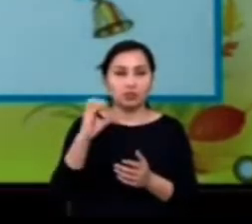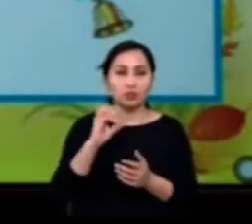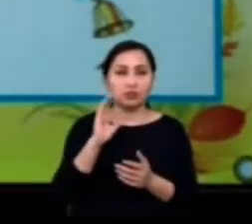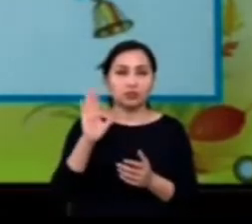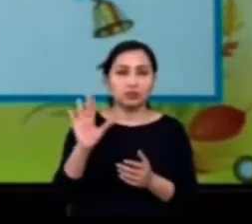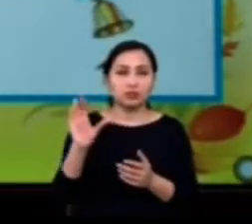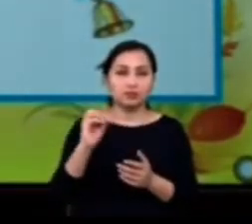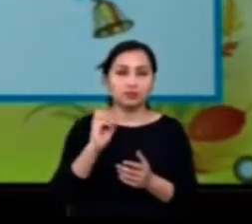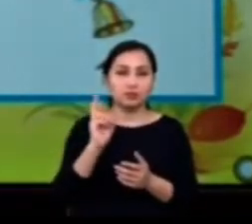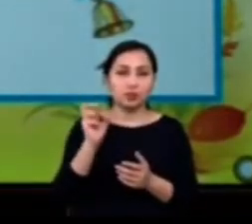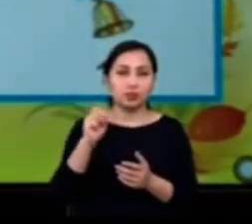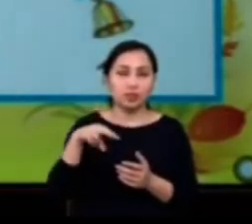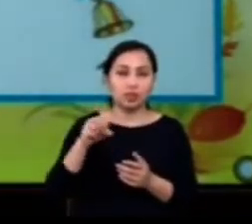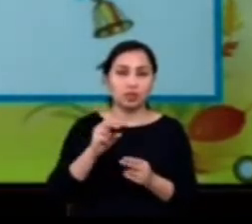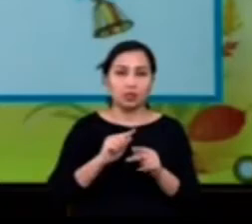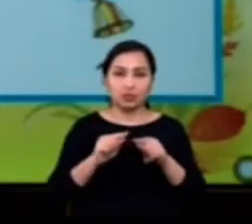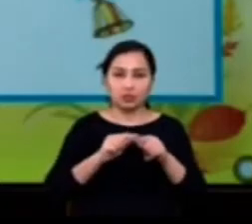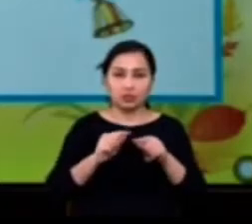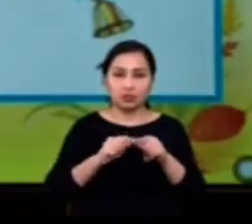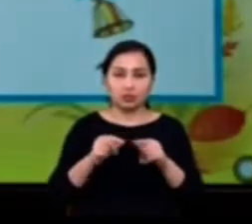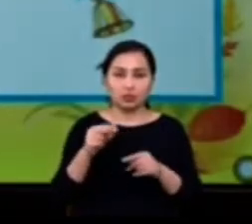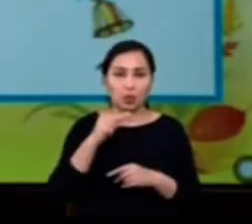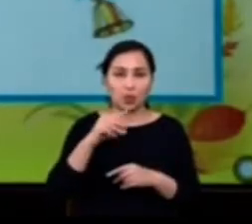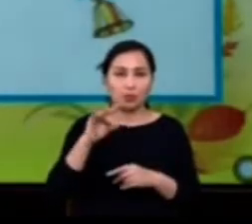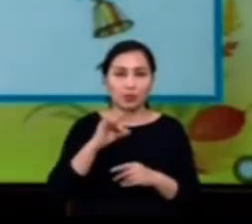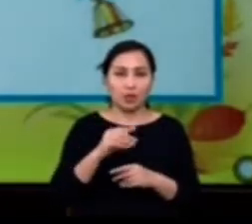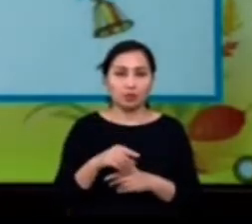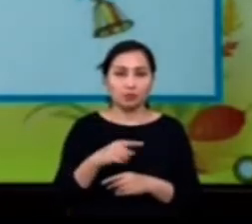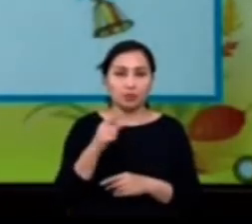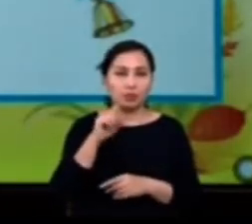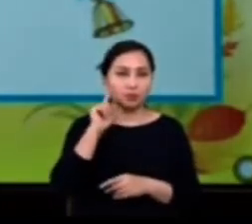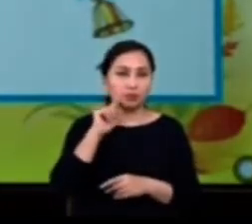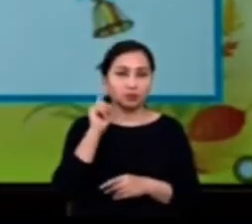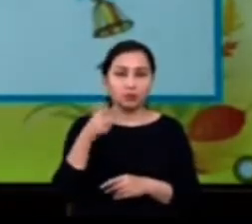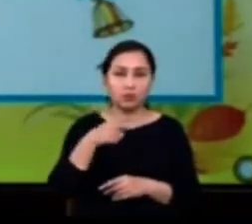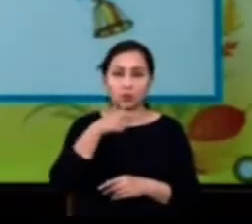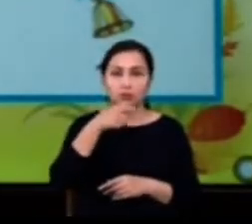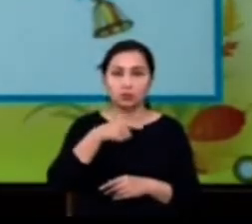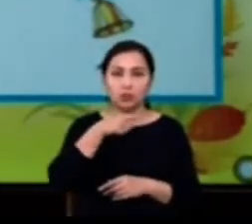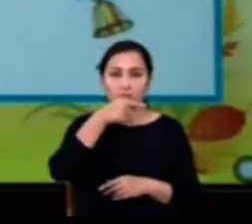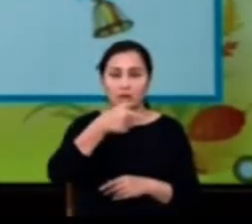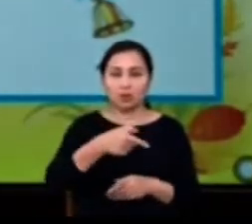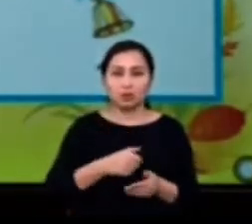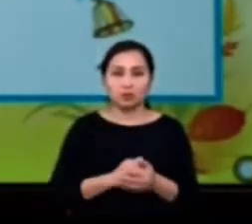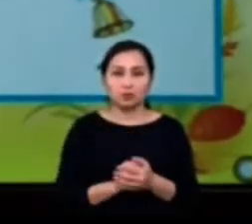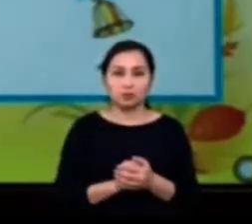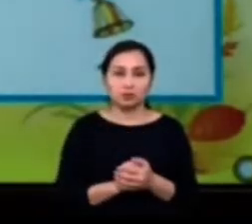свеклу, чеснок, перец, зеленый горох. Ребята,